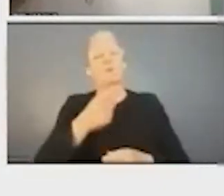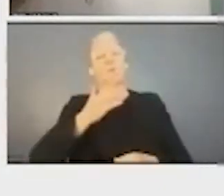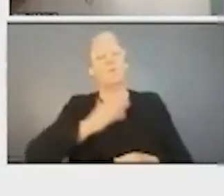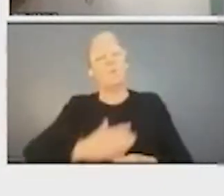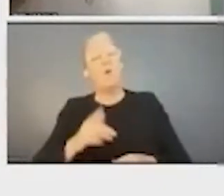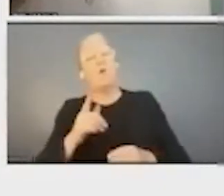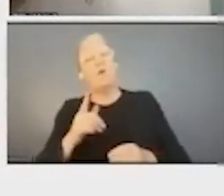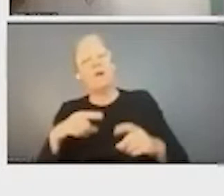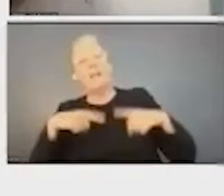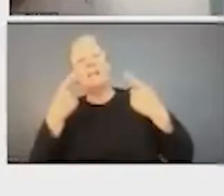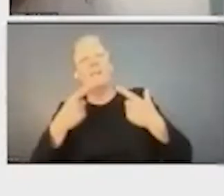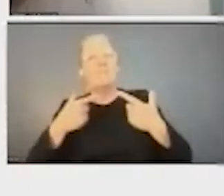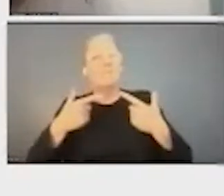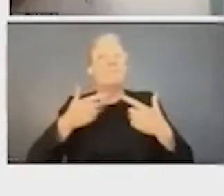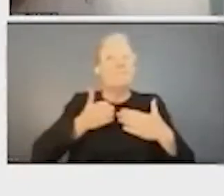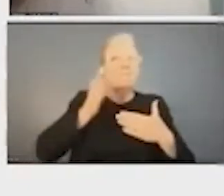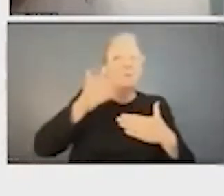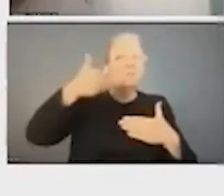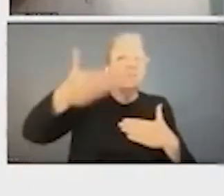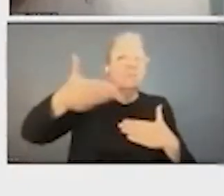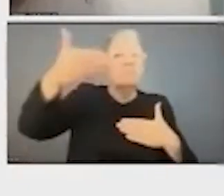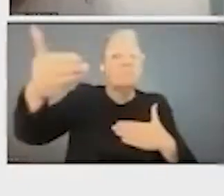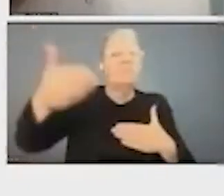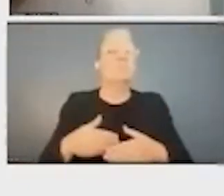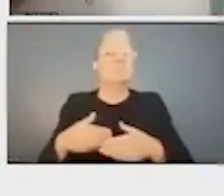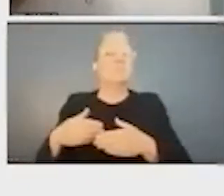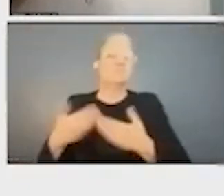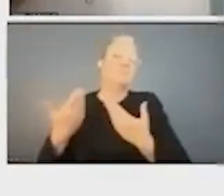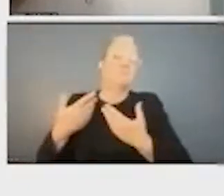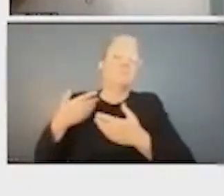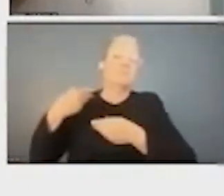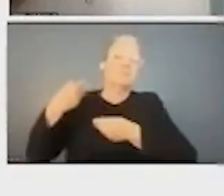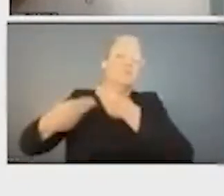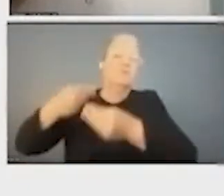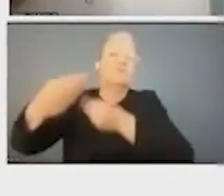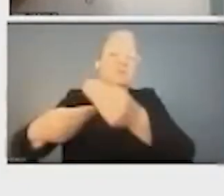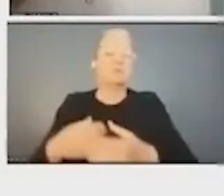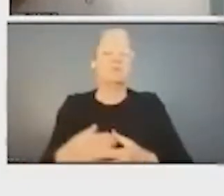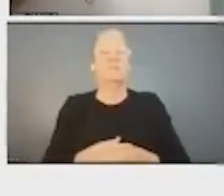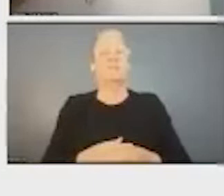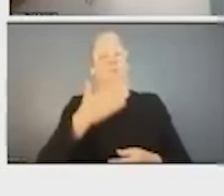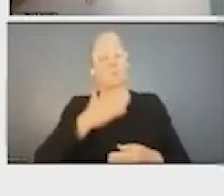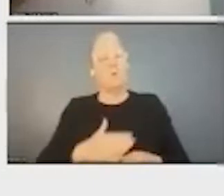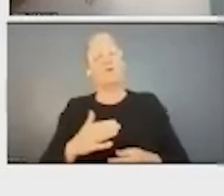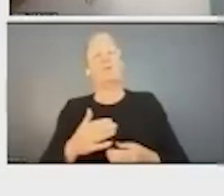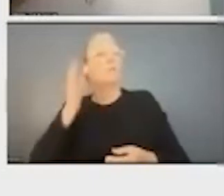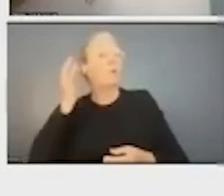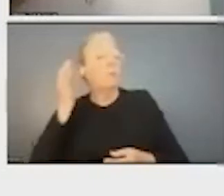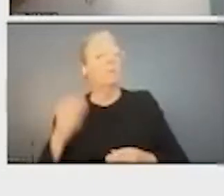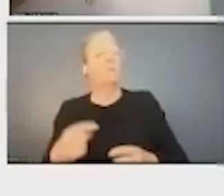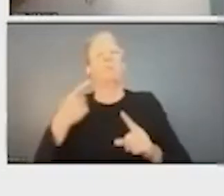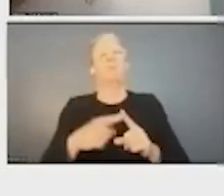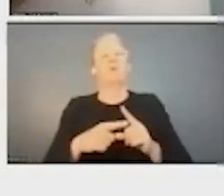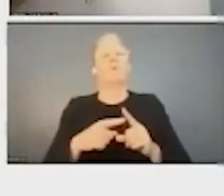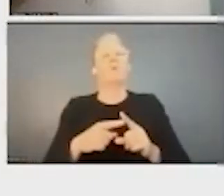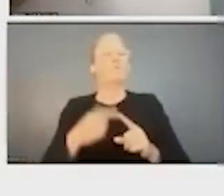نتركه للمجتمعات المستقبلية والأجيال المستقبلية وبالتالي هناك